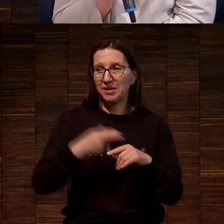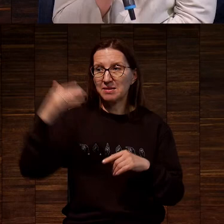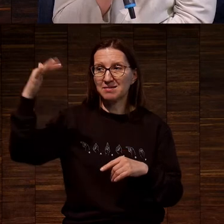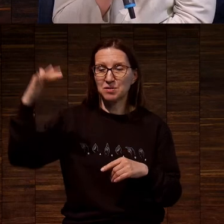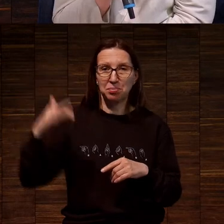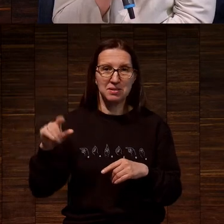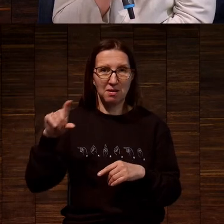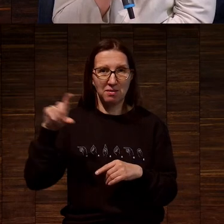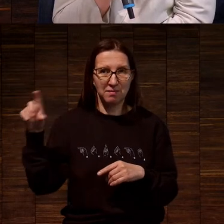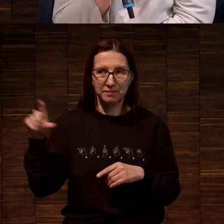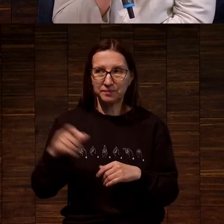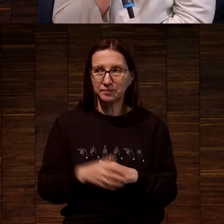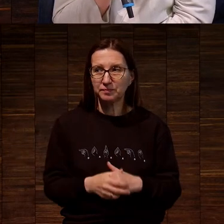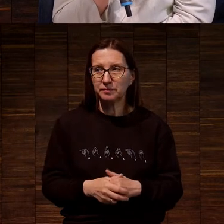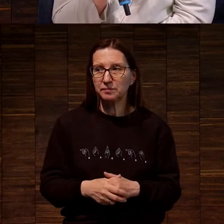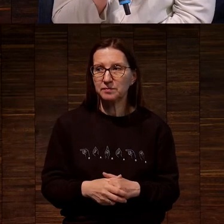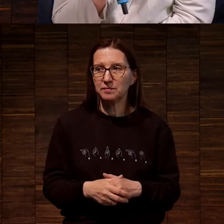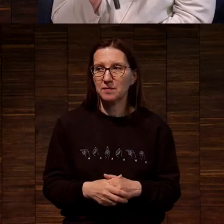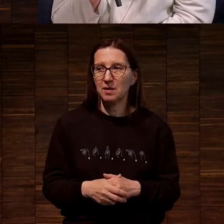расписание.